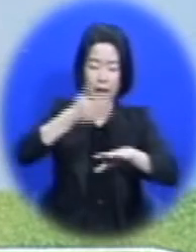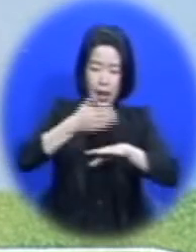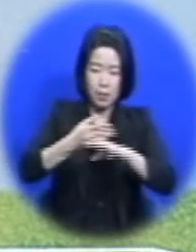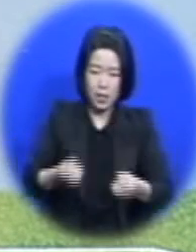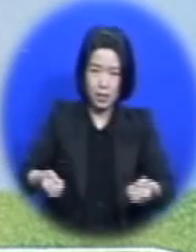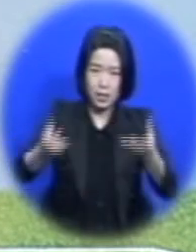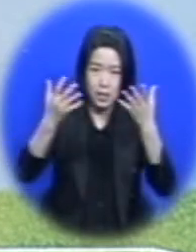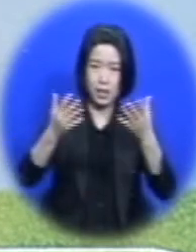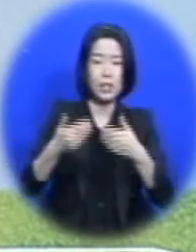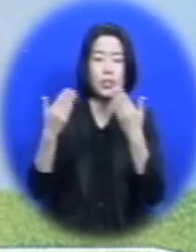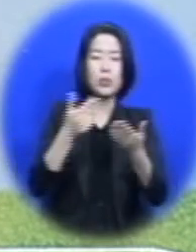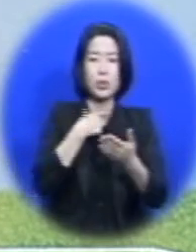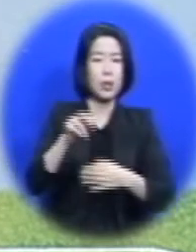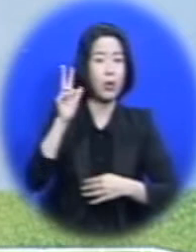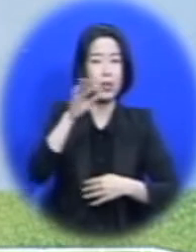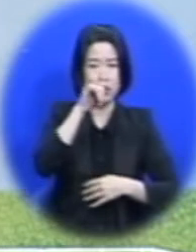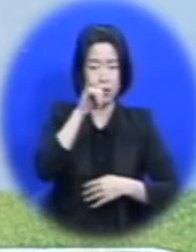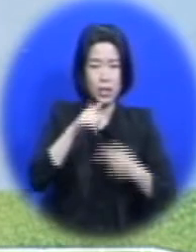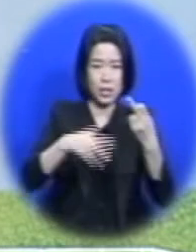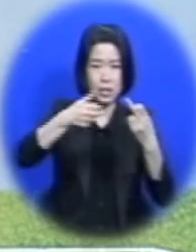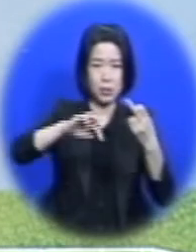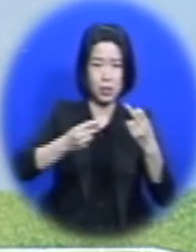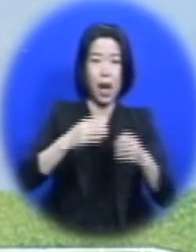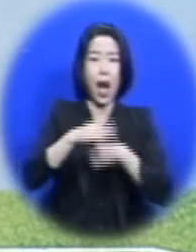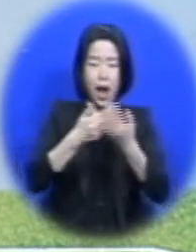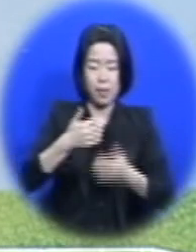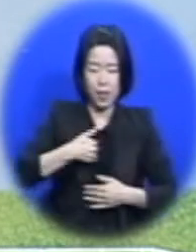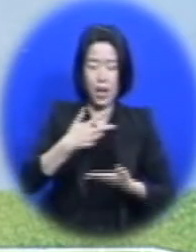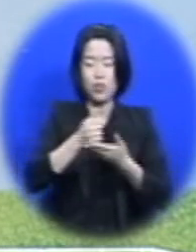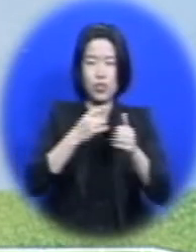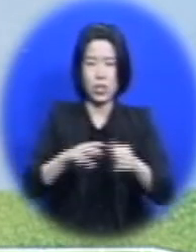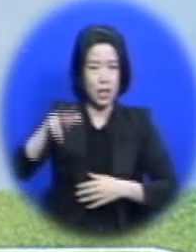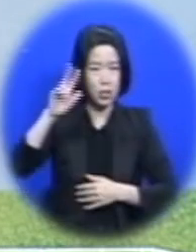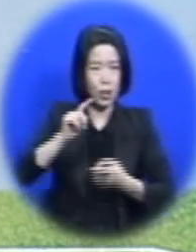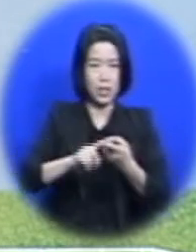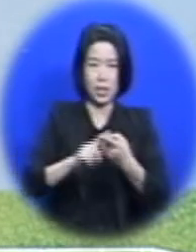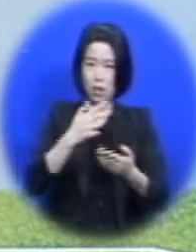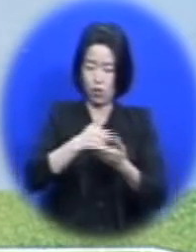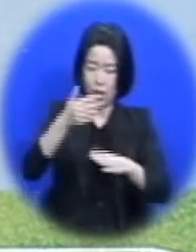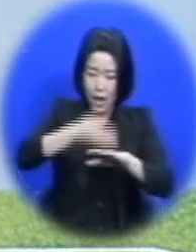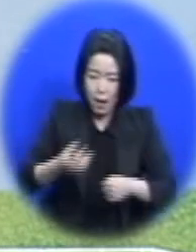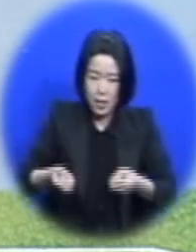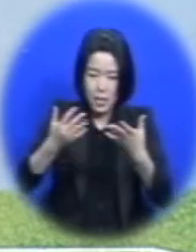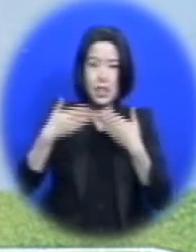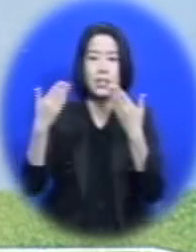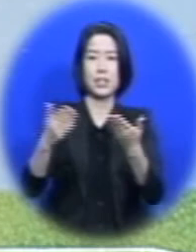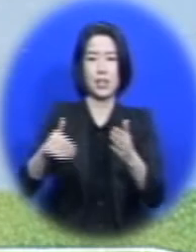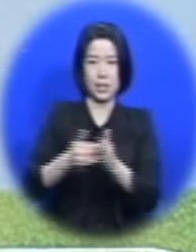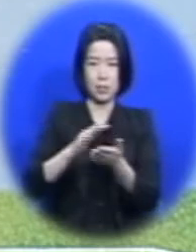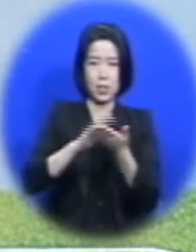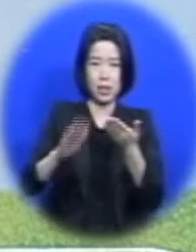서원 합니다 12절에 하나님 내가 주님께서 원안 그대로 주님께 감사의 제사를 드리겠습니다